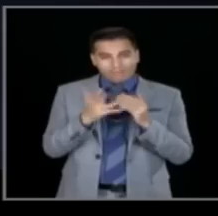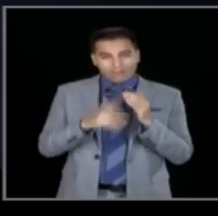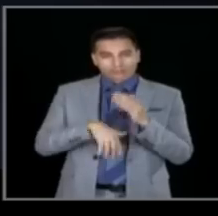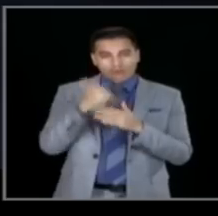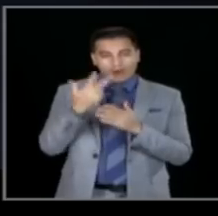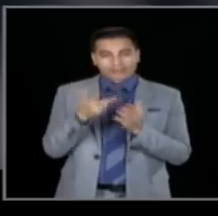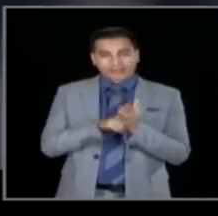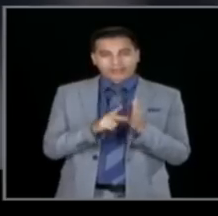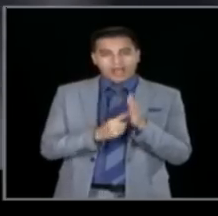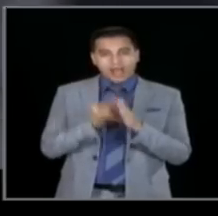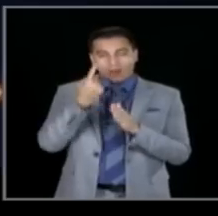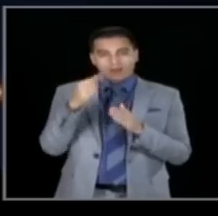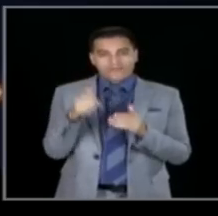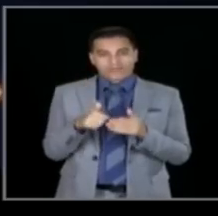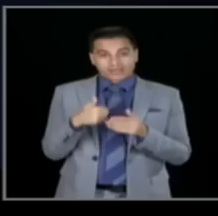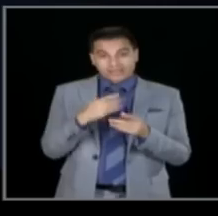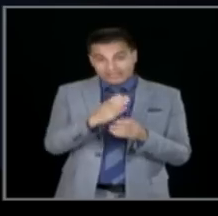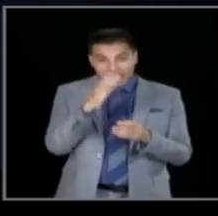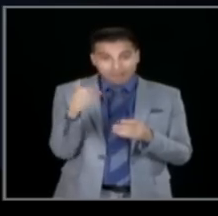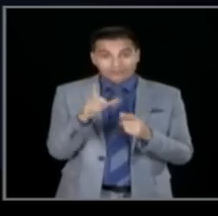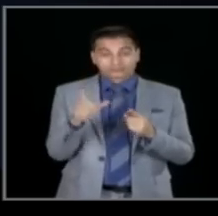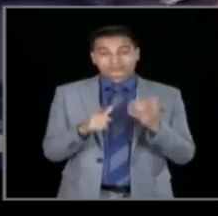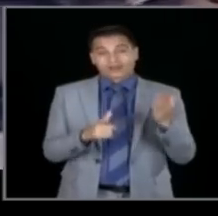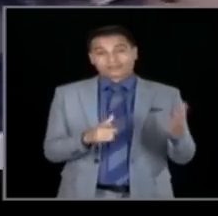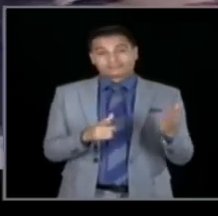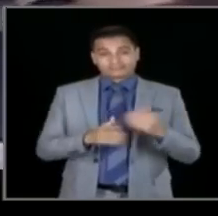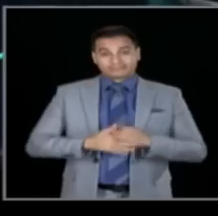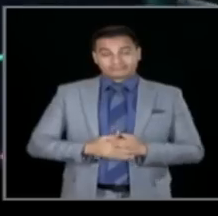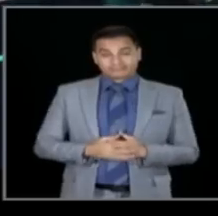على أول 3 نقاط. إجابة صحيحة.